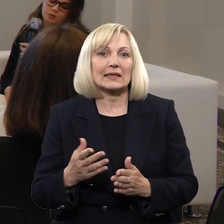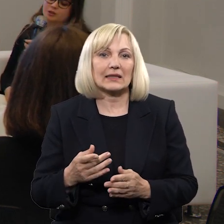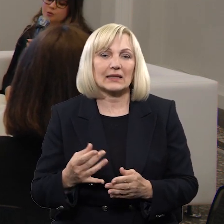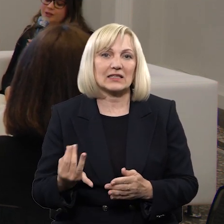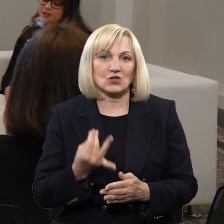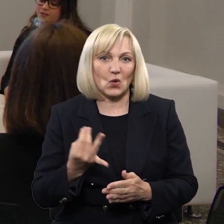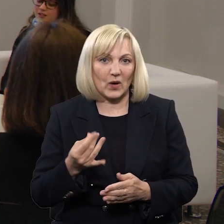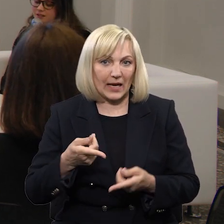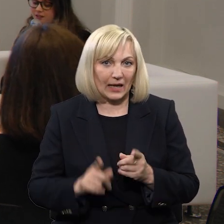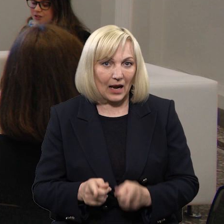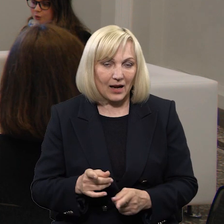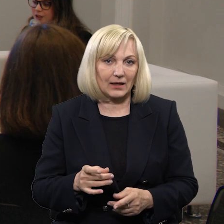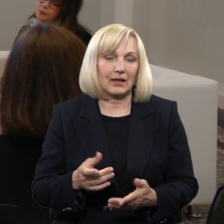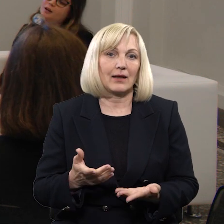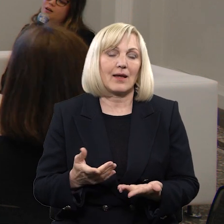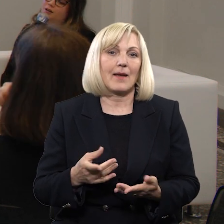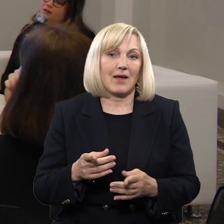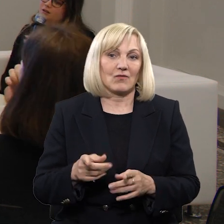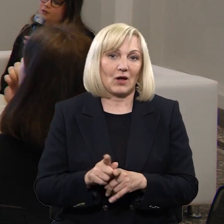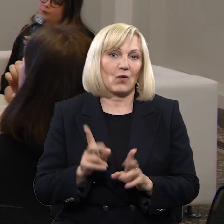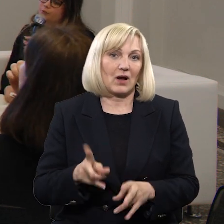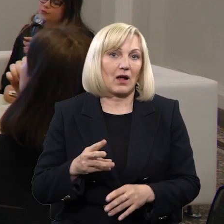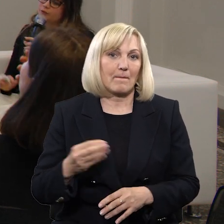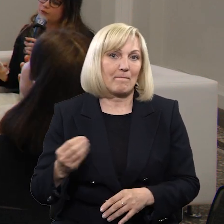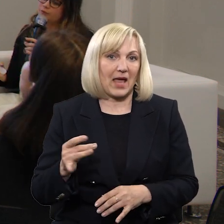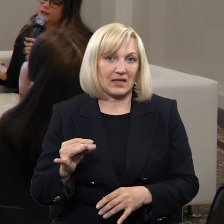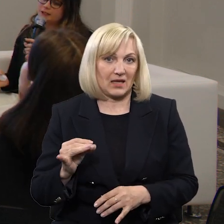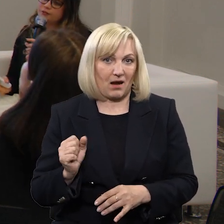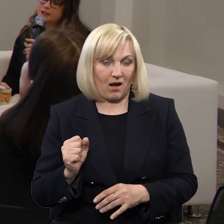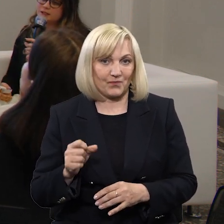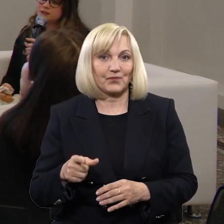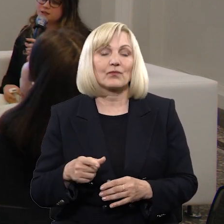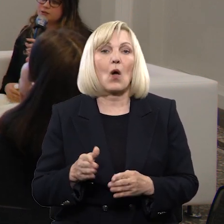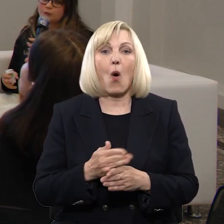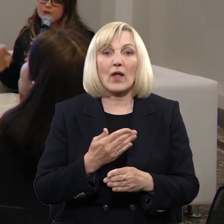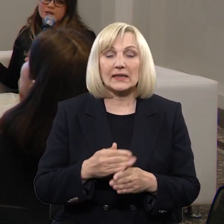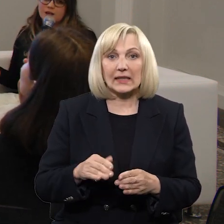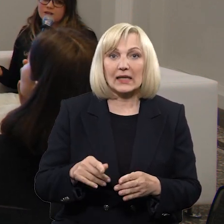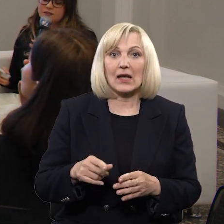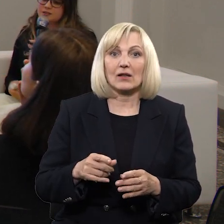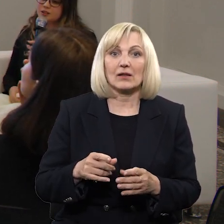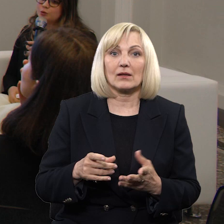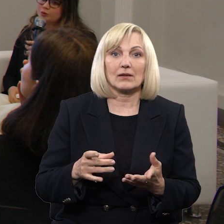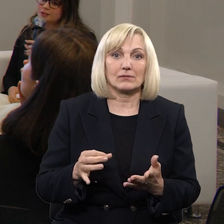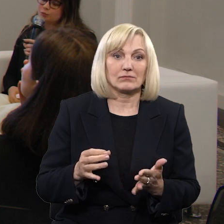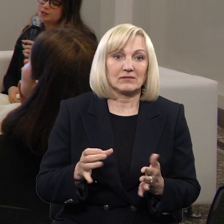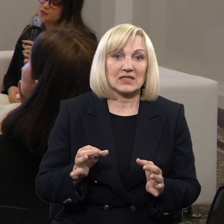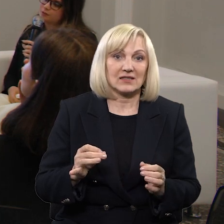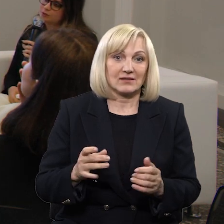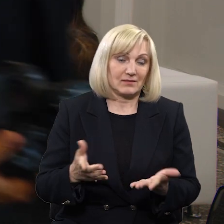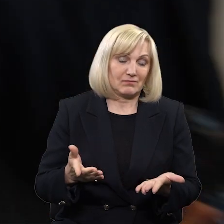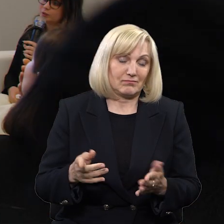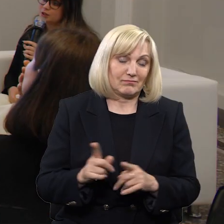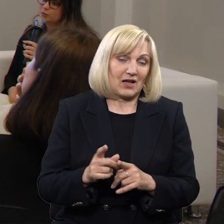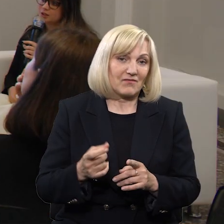создание отделы Эрмитаж в медиа Одна из таких историй одел вырос не просто так из ниоткуда из-за